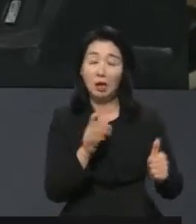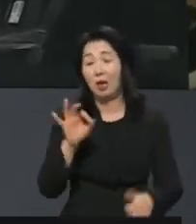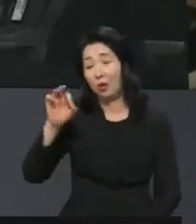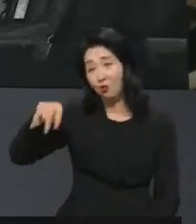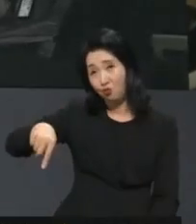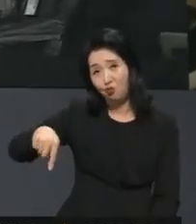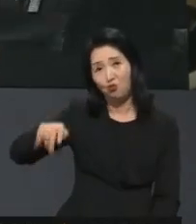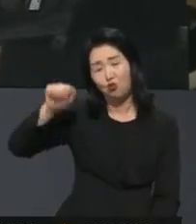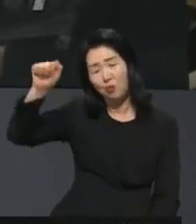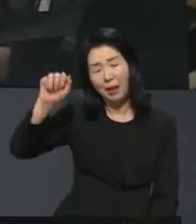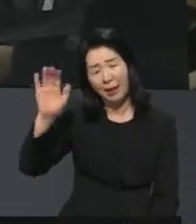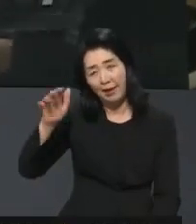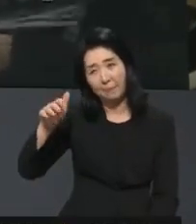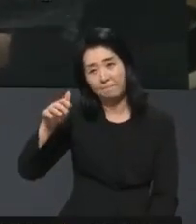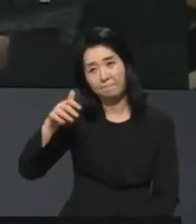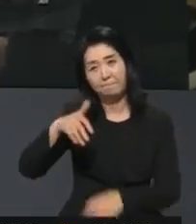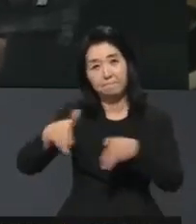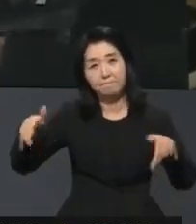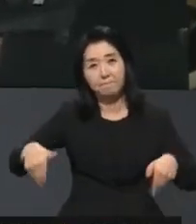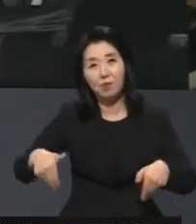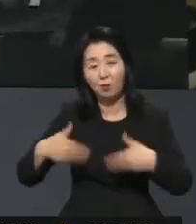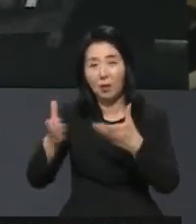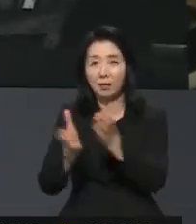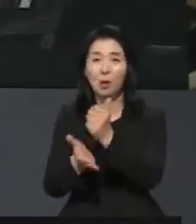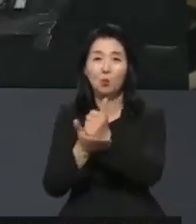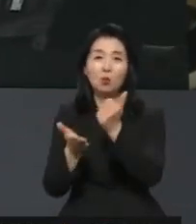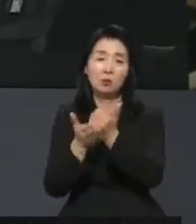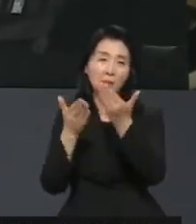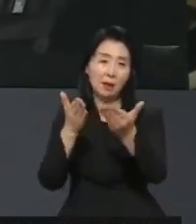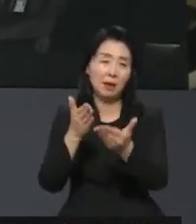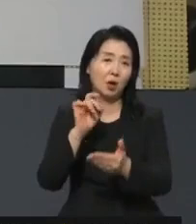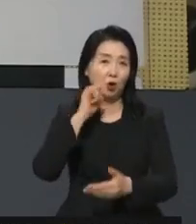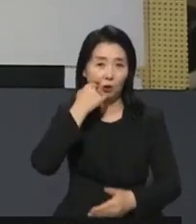그었습니다. 당의 공천을 받기도 쉽지 않을 거라고 했습니다.